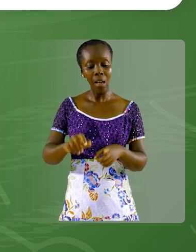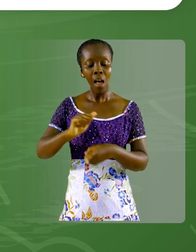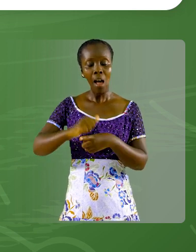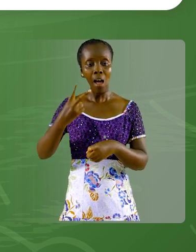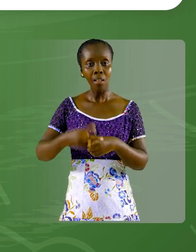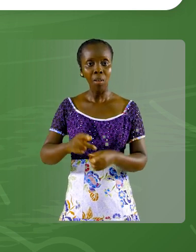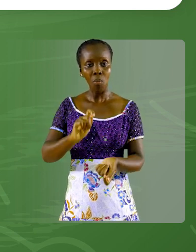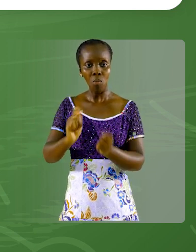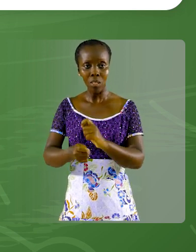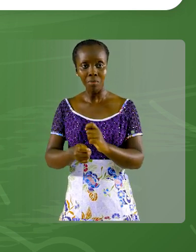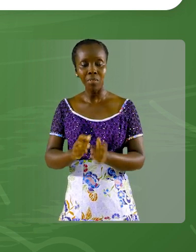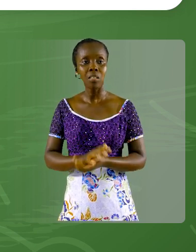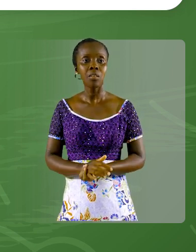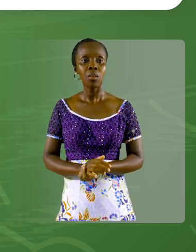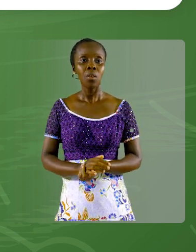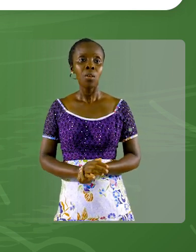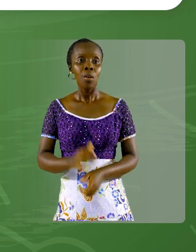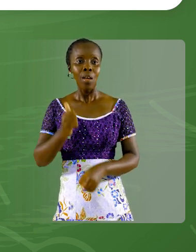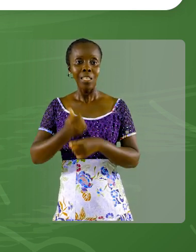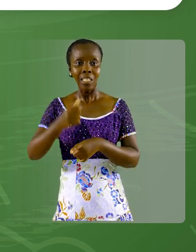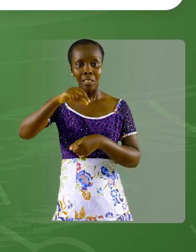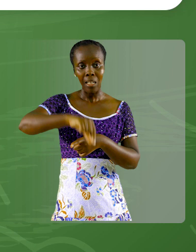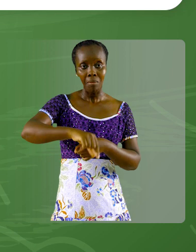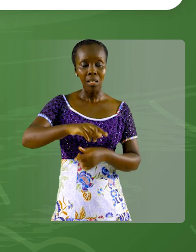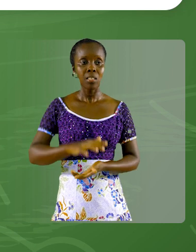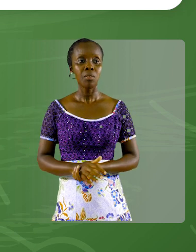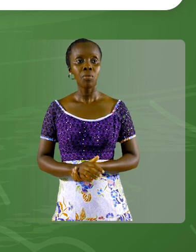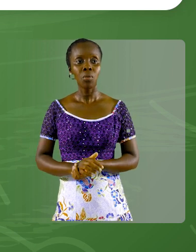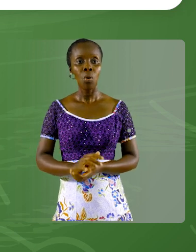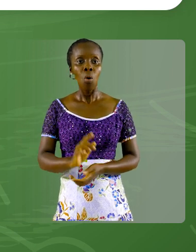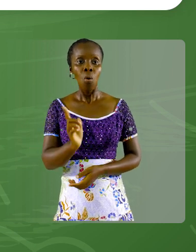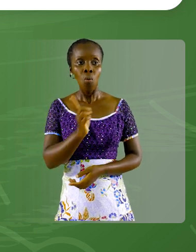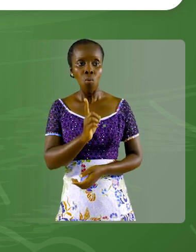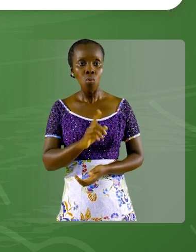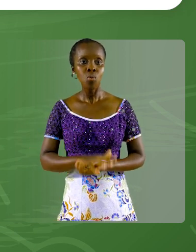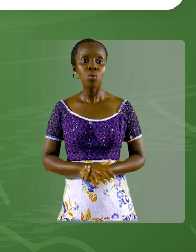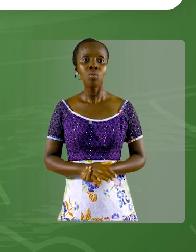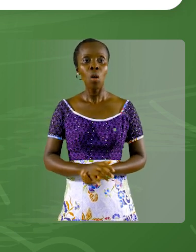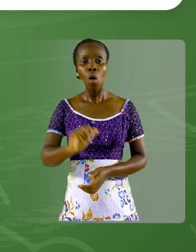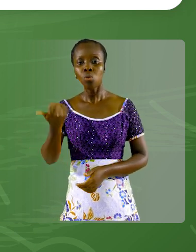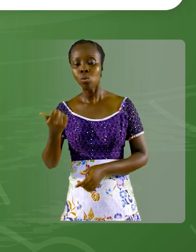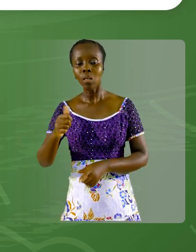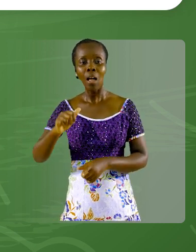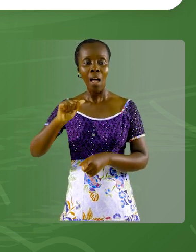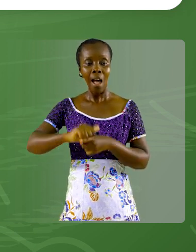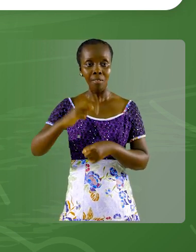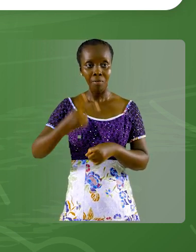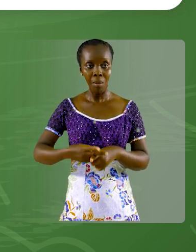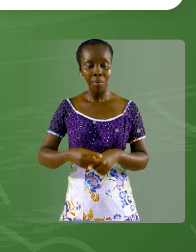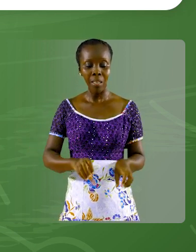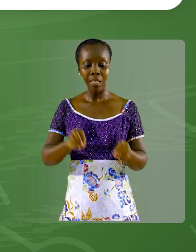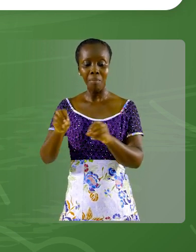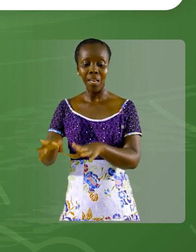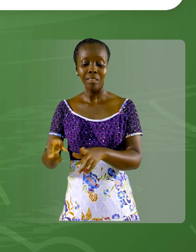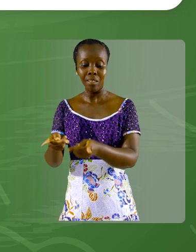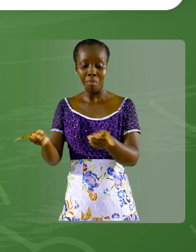adverbe modifie un adjectif qualificatif ou un autre adverbe, il est